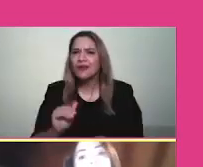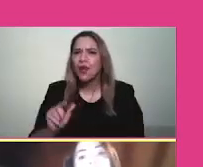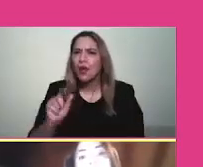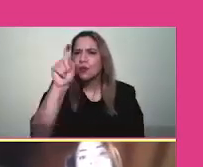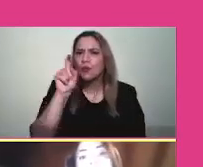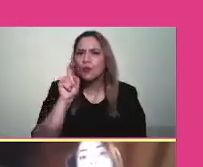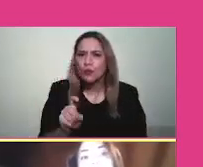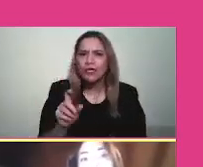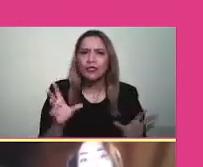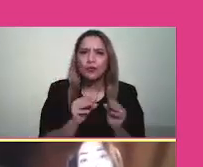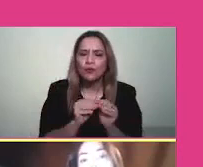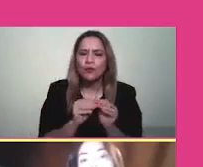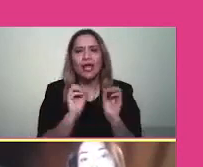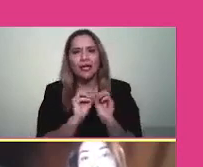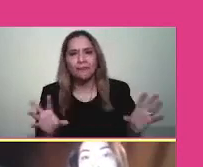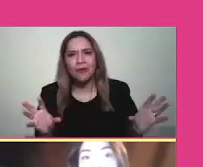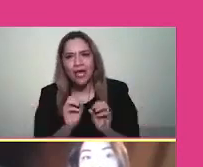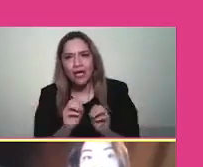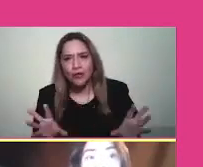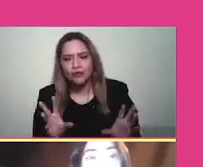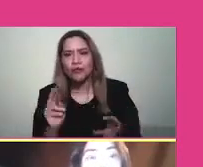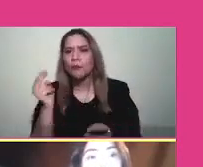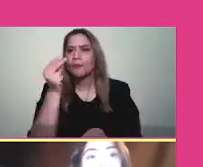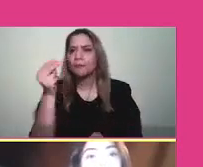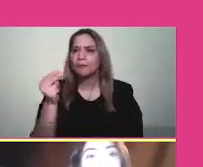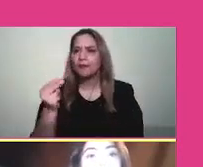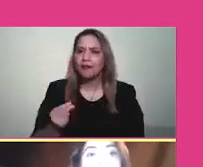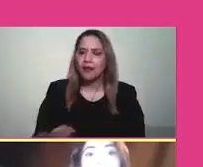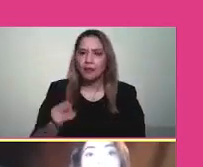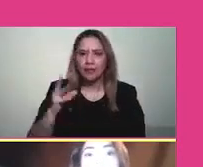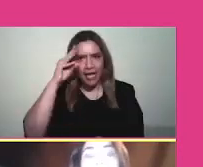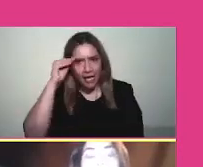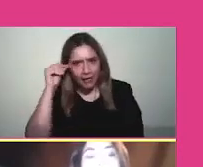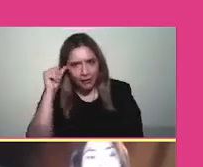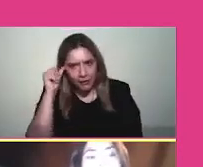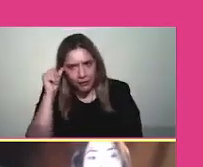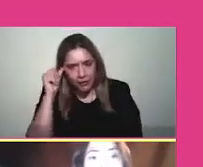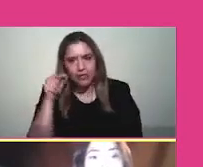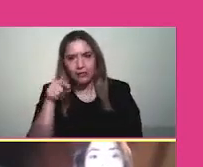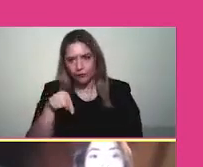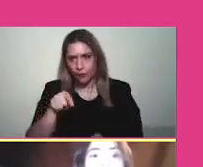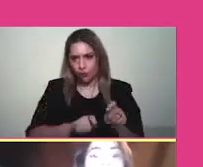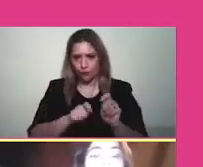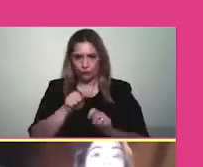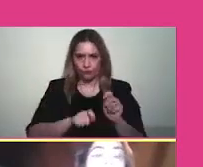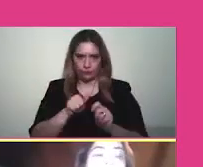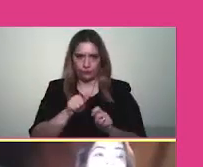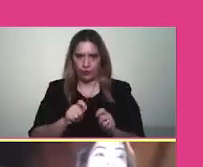με την ενημέρωση πάνω σε ζητήματα άνοια, στο οποίο είναι υποκατασκευή.